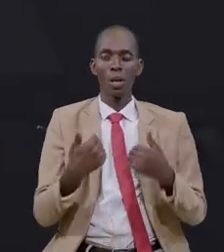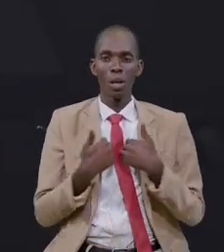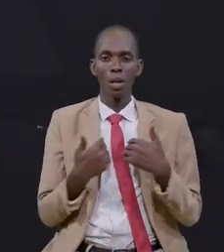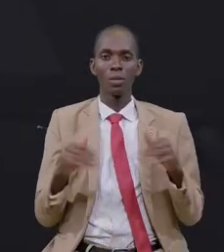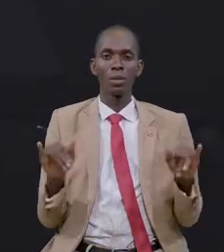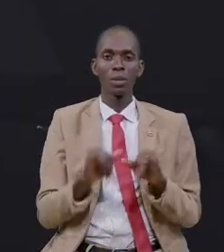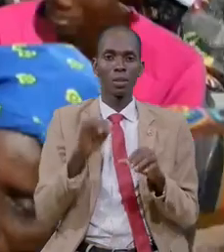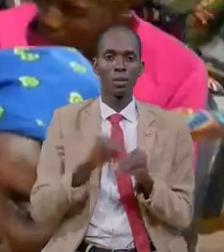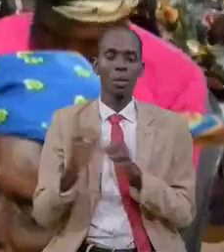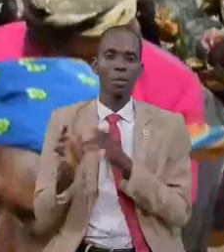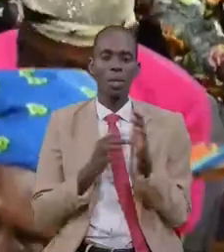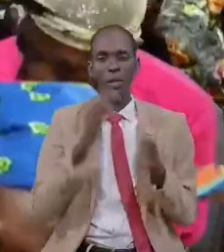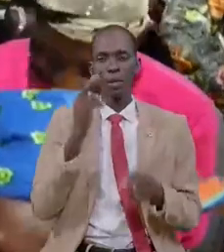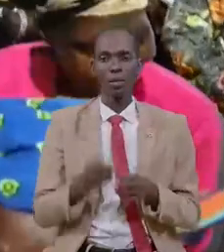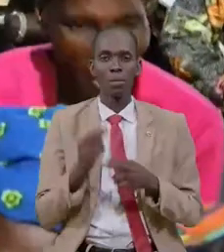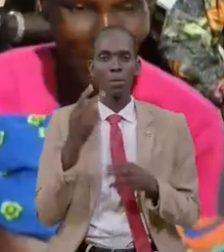de Jésus.